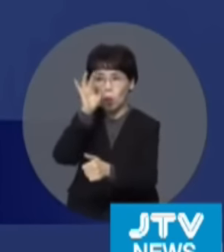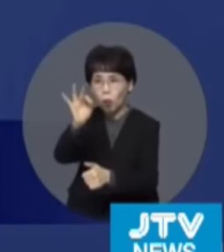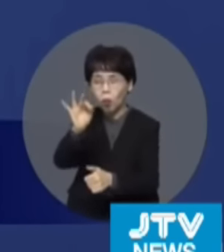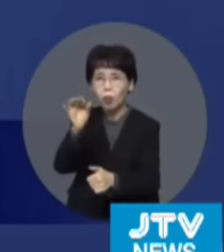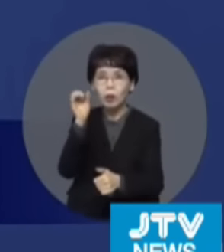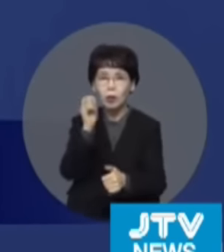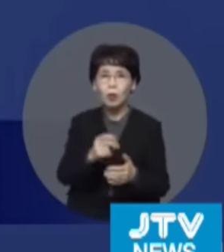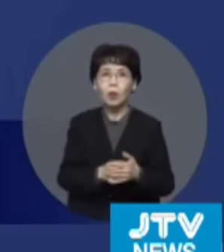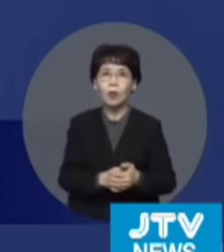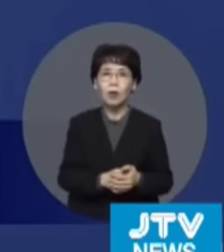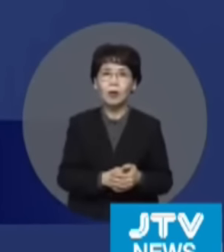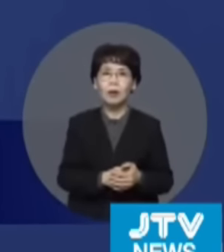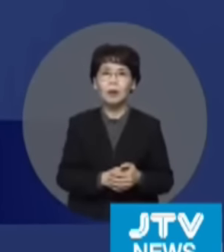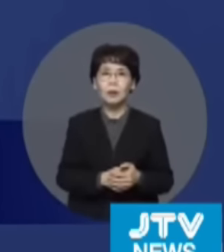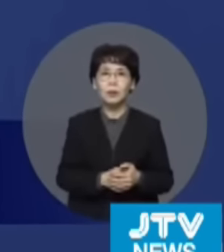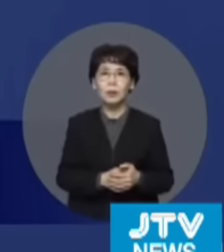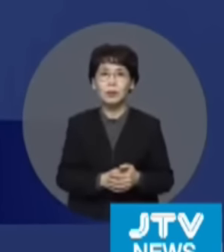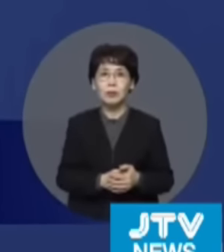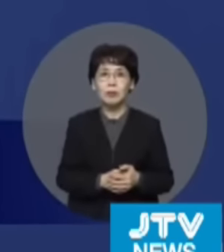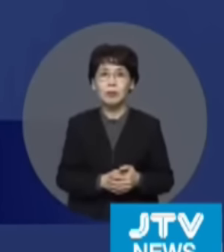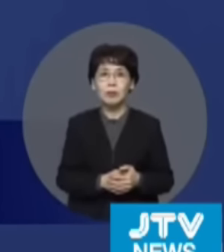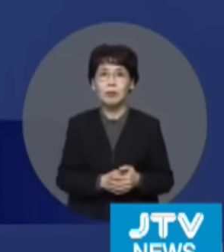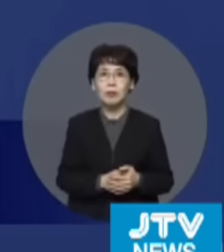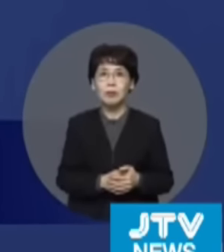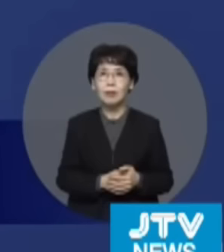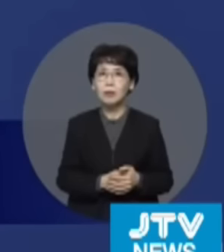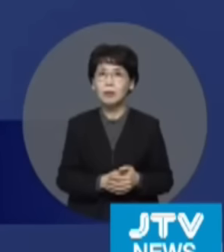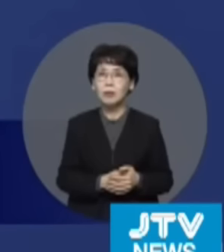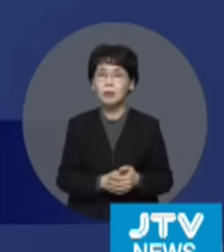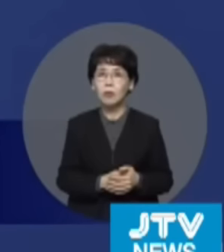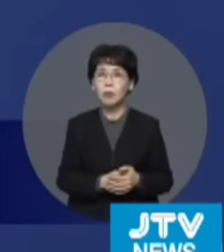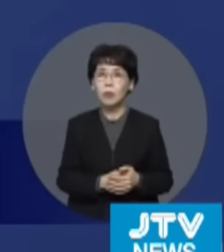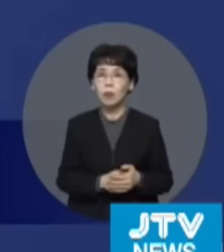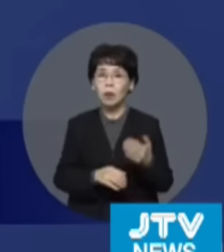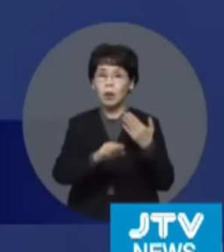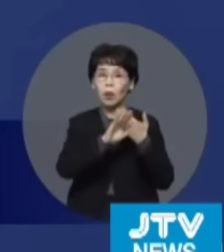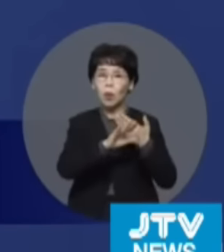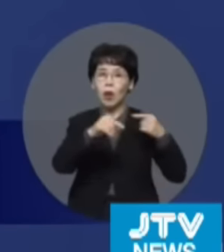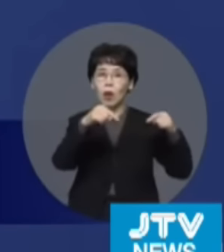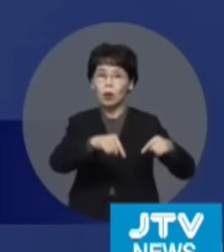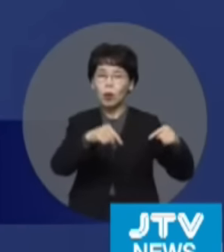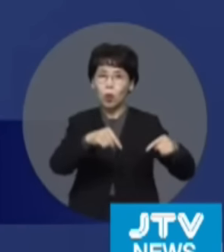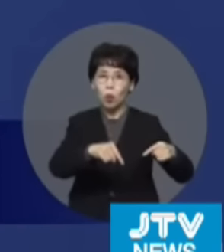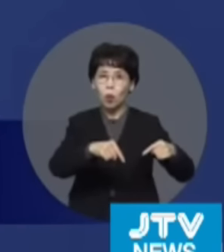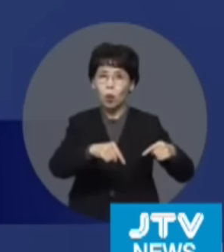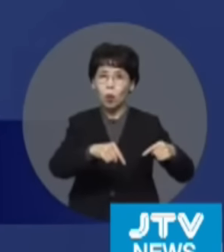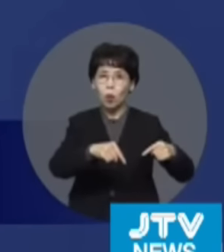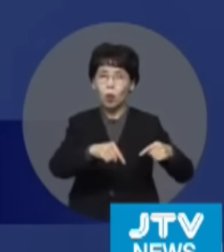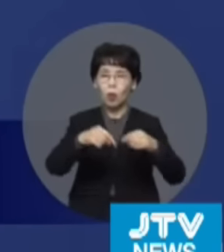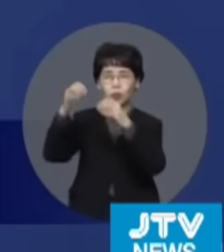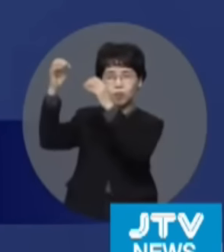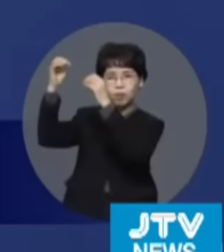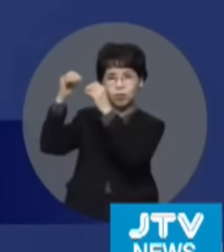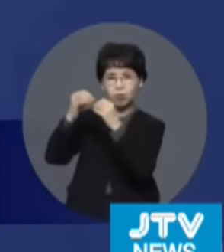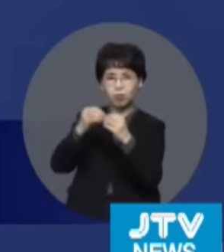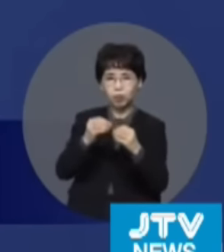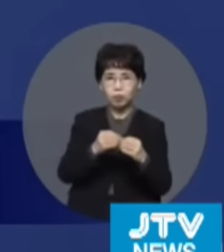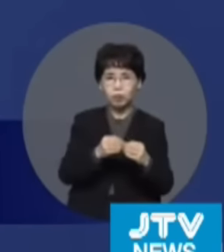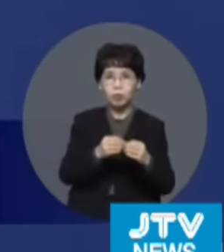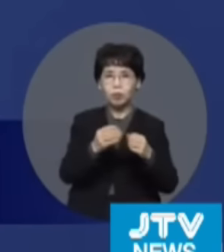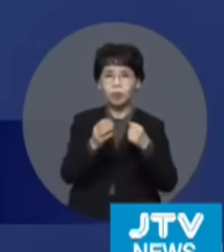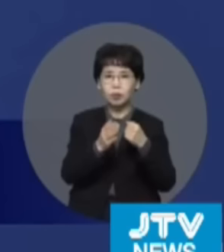또 그렇게 해서 어떤 그 외교 그 관례상